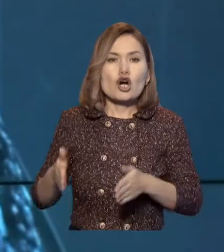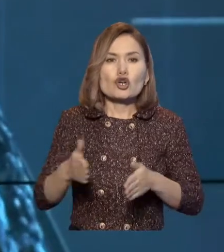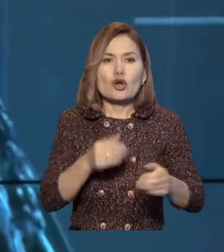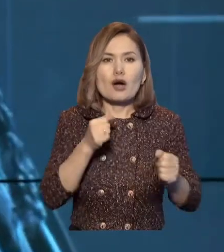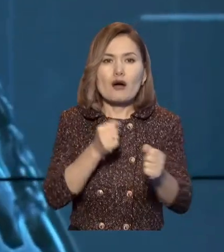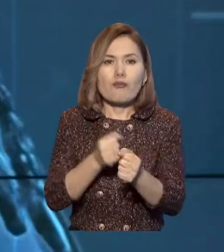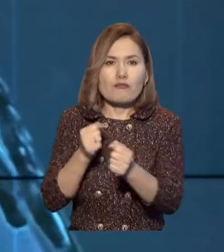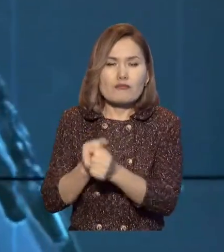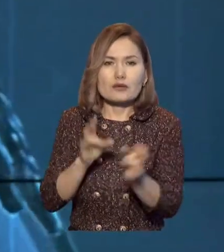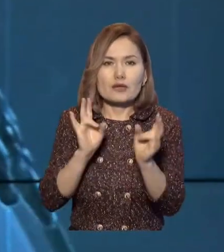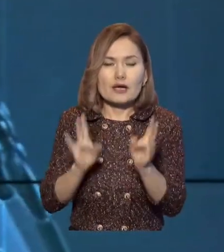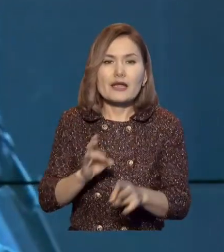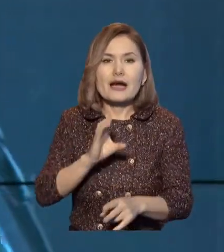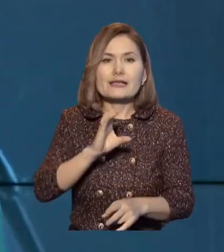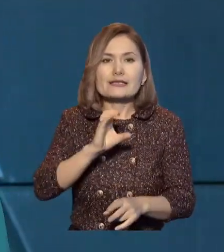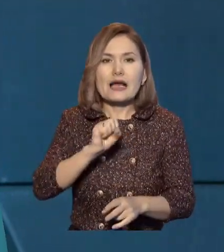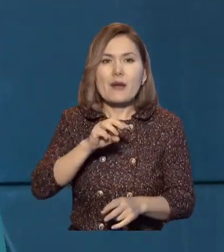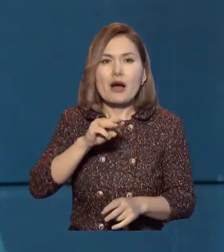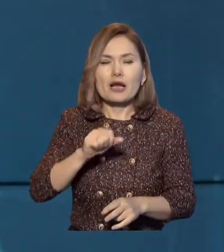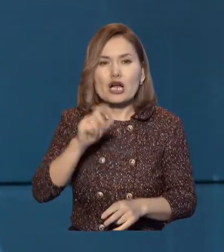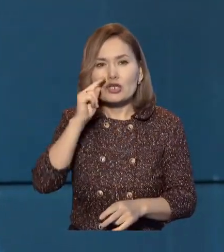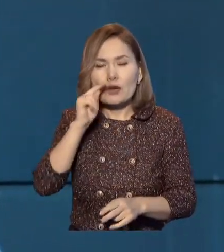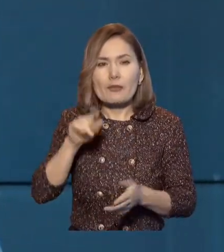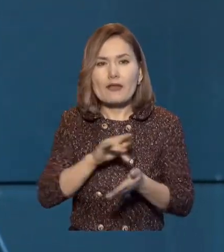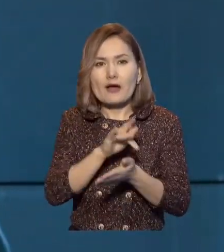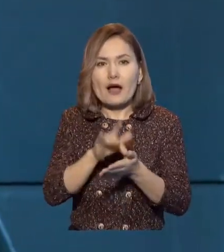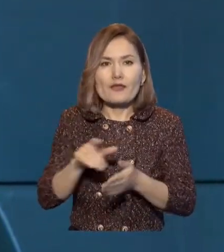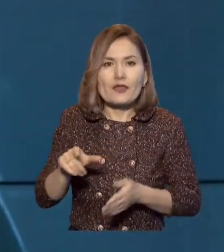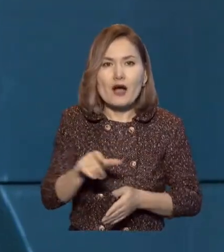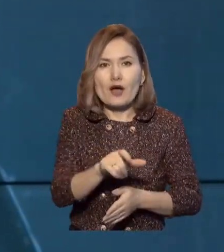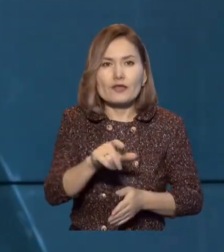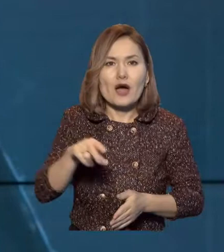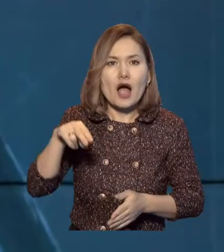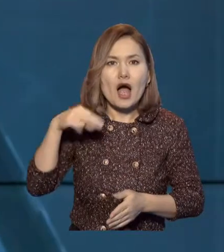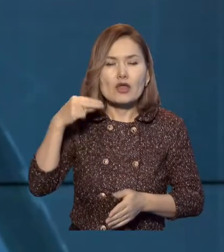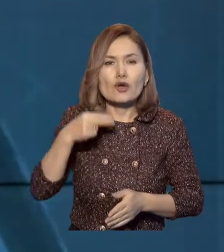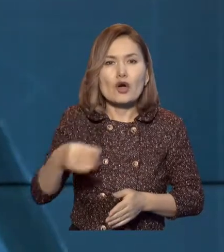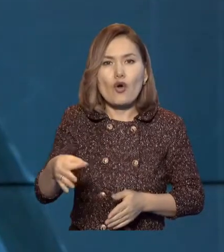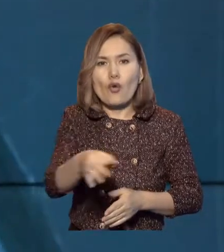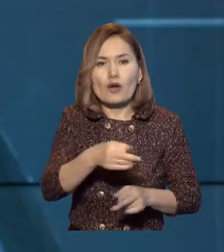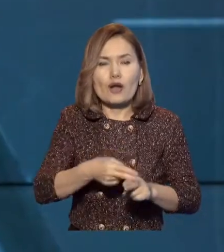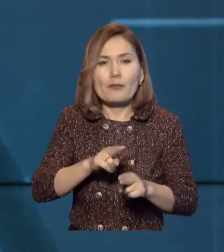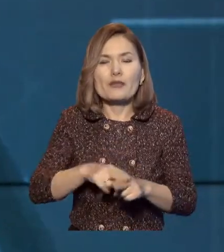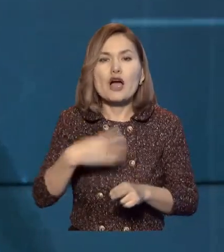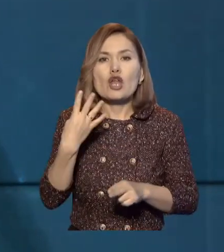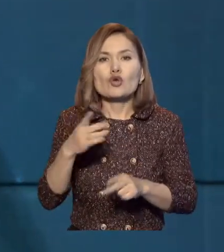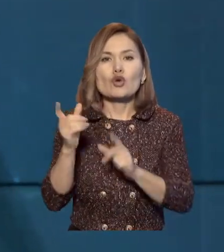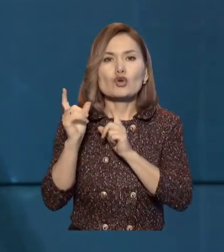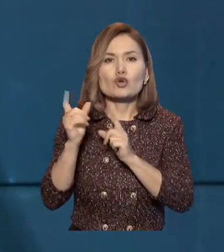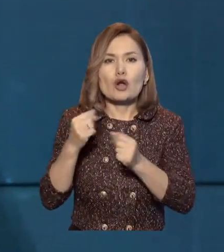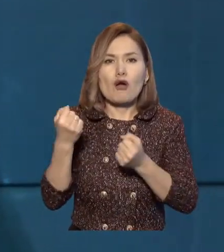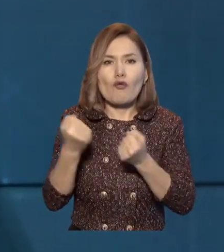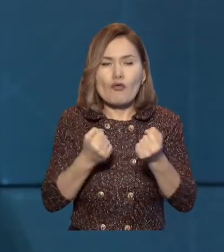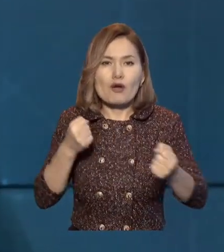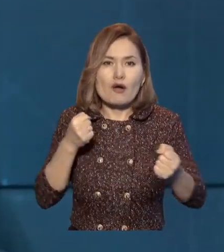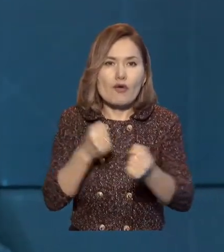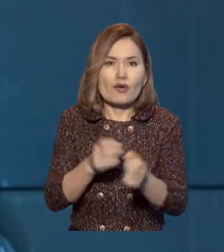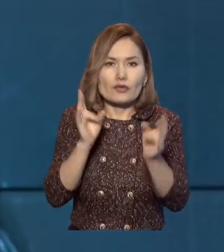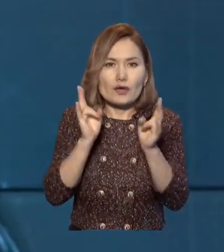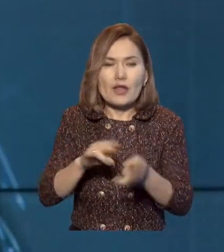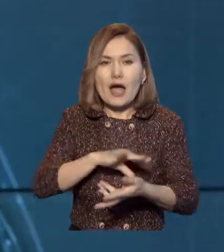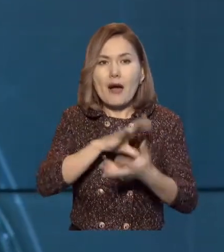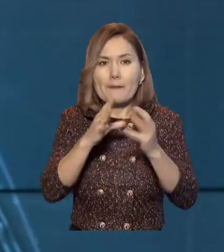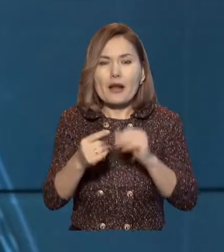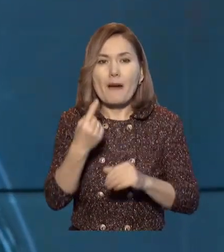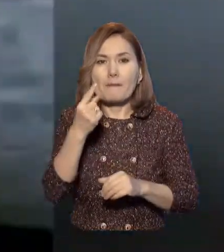Жол апаттары азаймай тұр. Самара-Шымкент автожолының Ақтөбе облысы Әйтеке би ауданындағы бөлігінде 4 жүк көлігі соқтығысты. Салдарынан